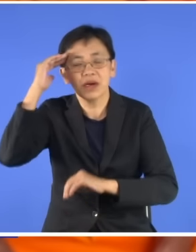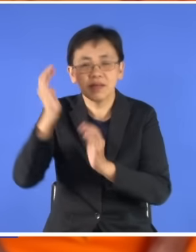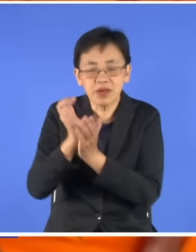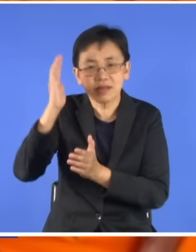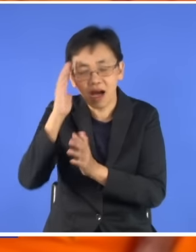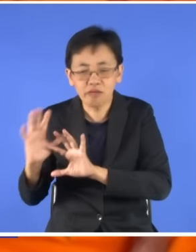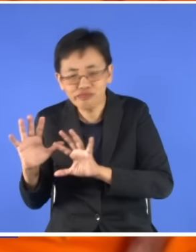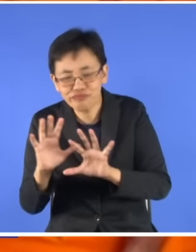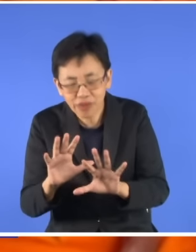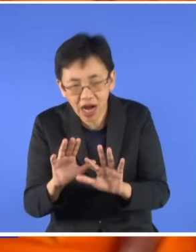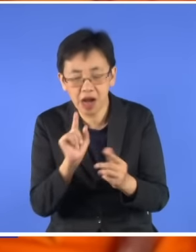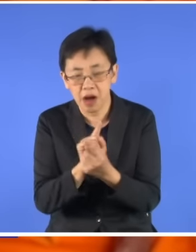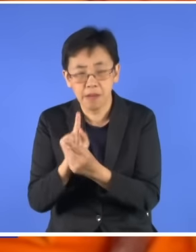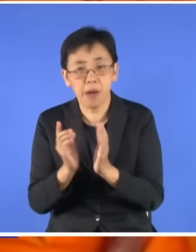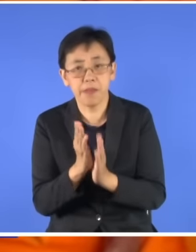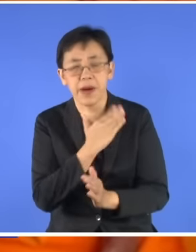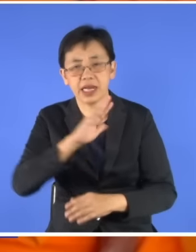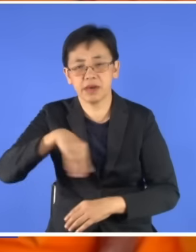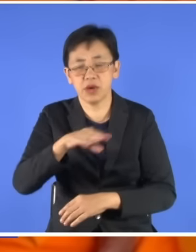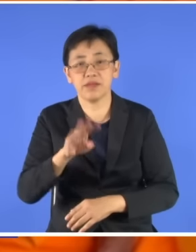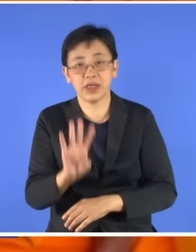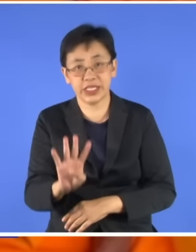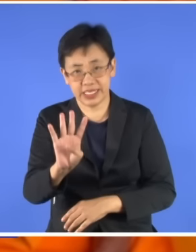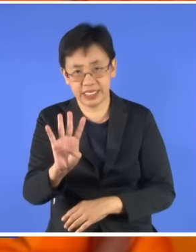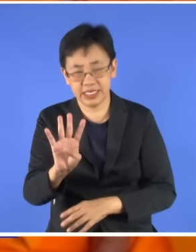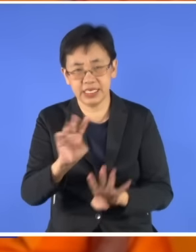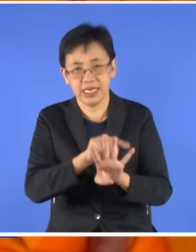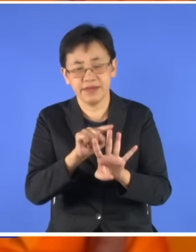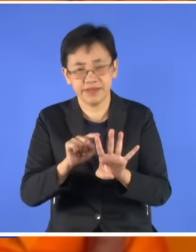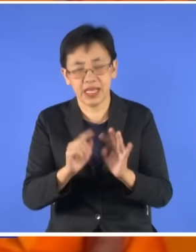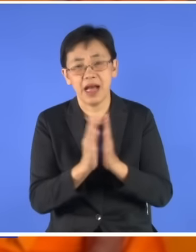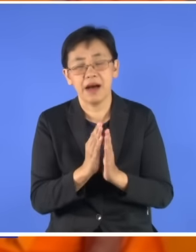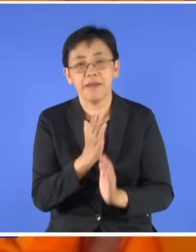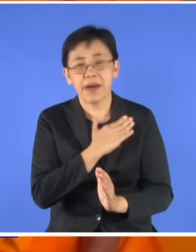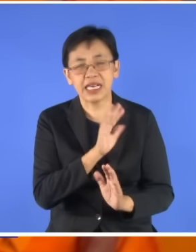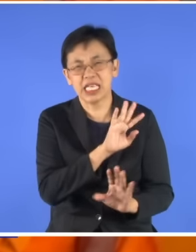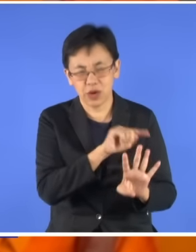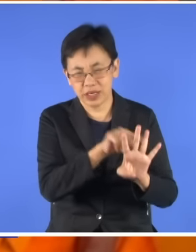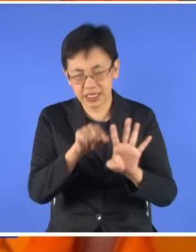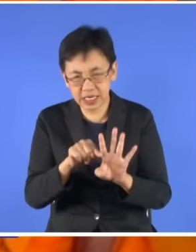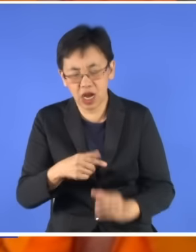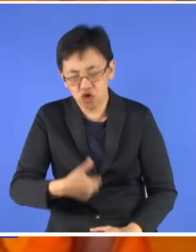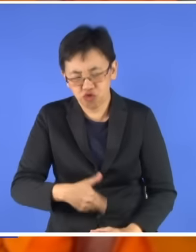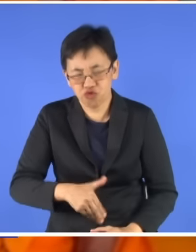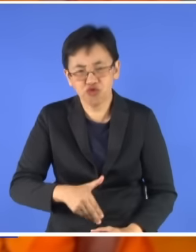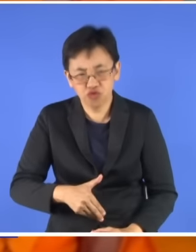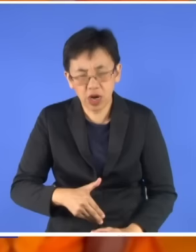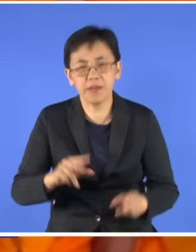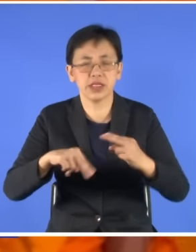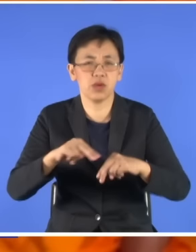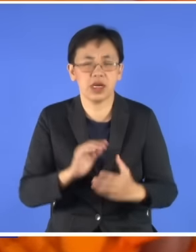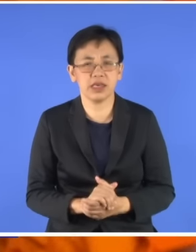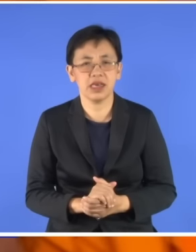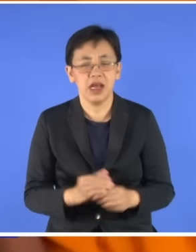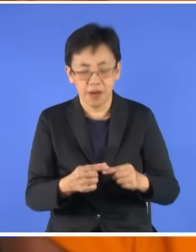บว่ามีพระอยู่ในวัดทั้งหมดที่4 รูปนะฮะเขาก็เลยนิมนต์พระทั้งหมดเนี่ยมาตรวจปัสสาวะที่ห้องน้ำของวัดนั่นแหละผลปร